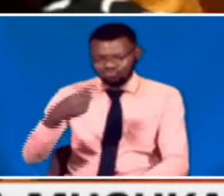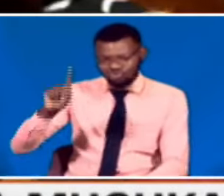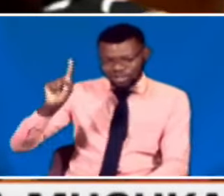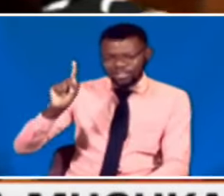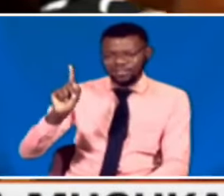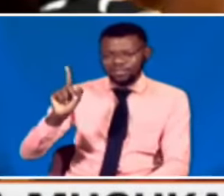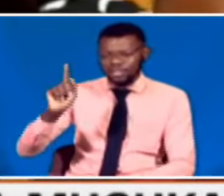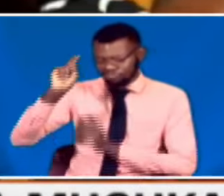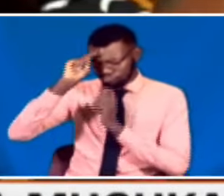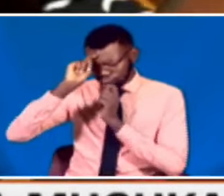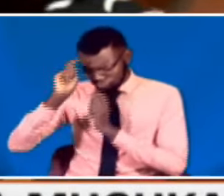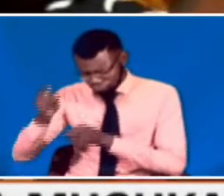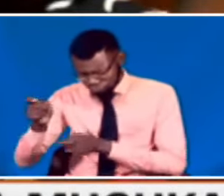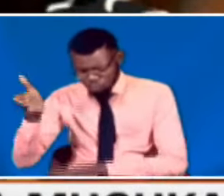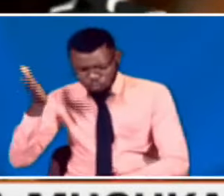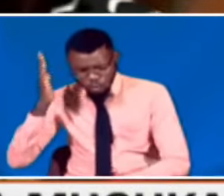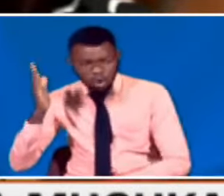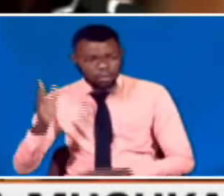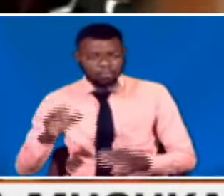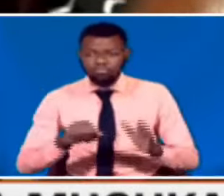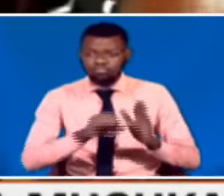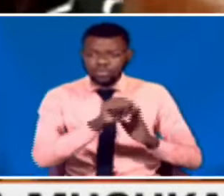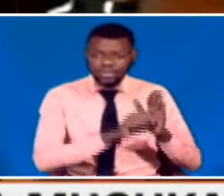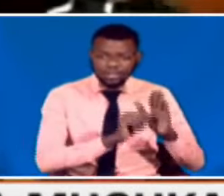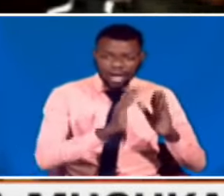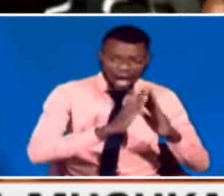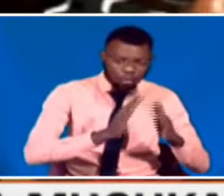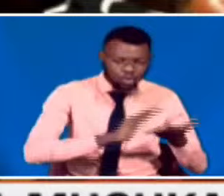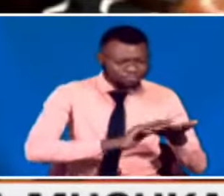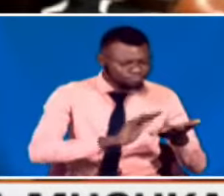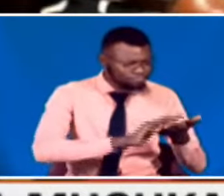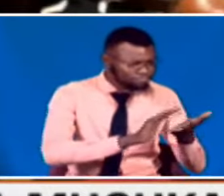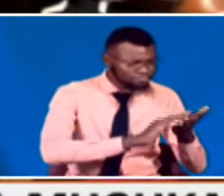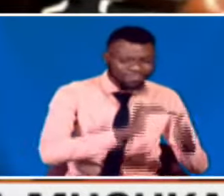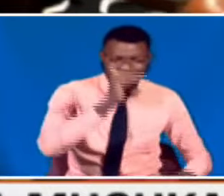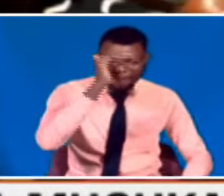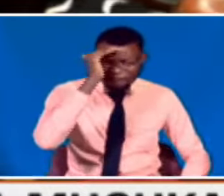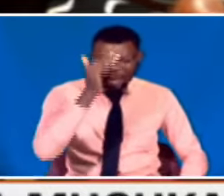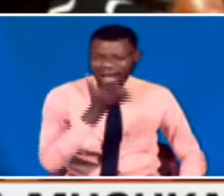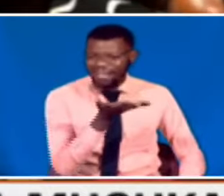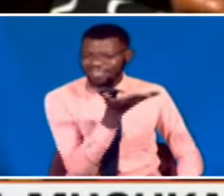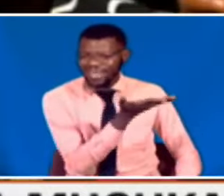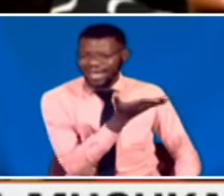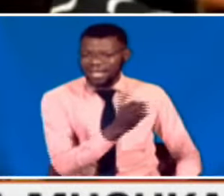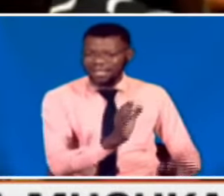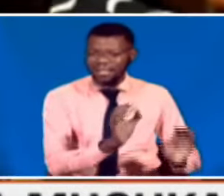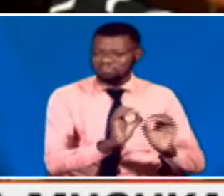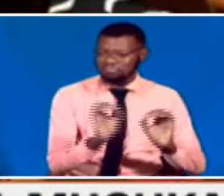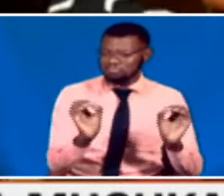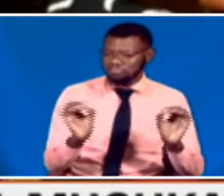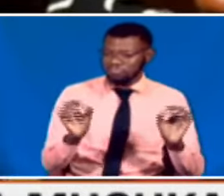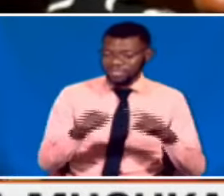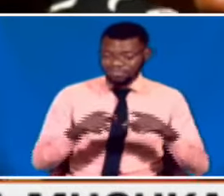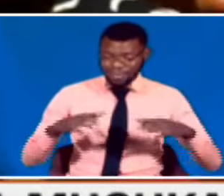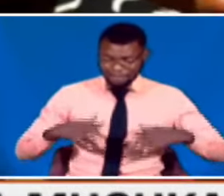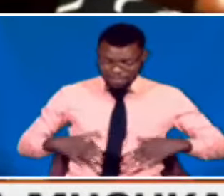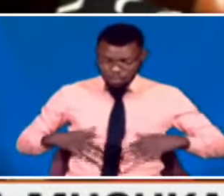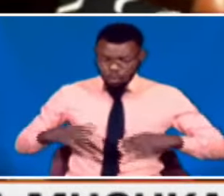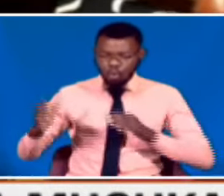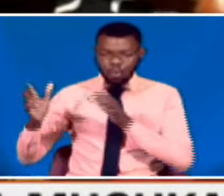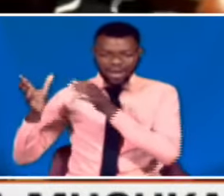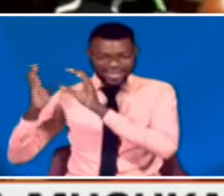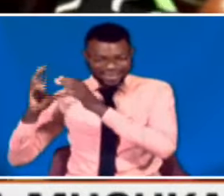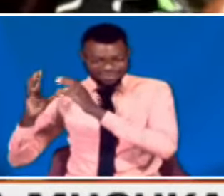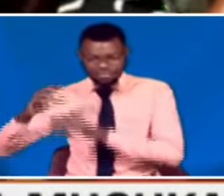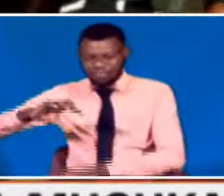Wakati aliingia ikulu alisafisha ikulu kwamba hataki baa, hataki ulevi katika ikulu. Na sisi watu wa Kilifi County